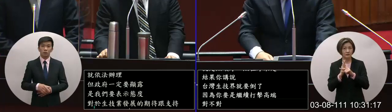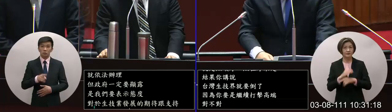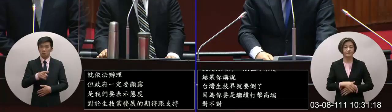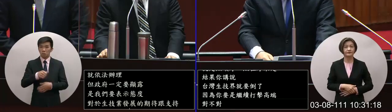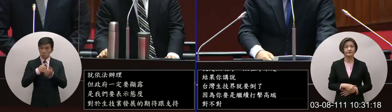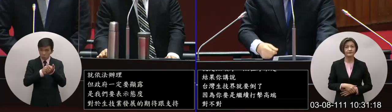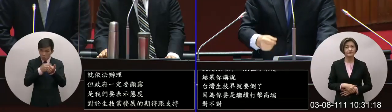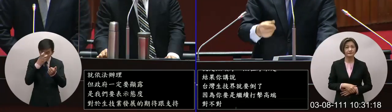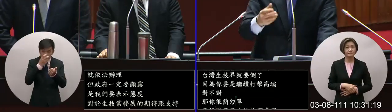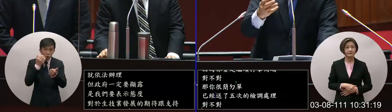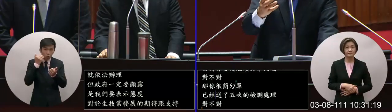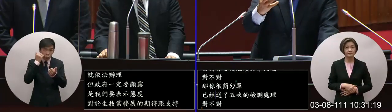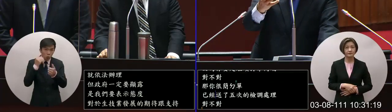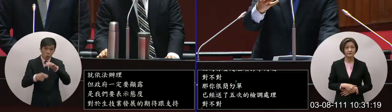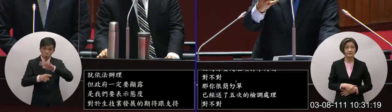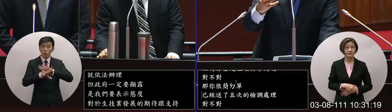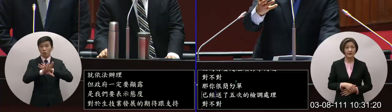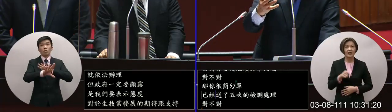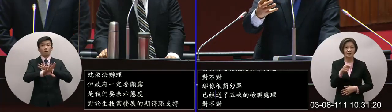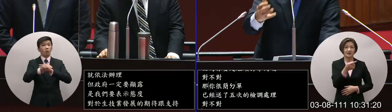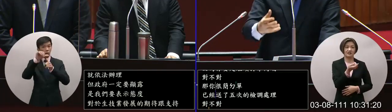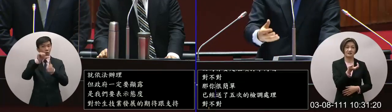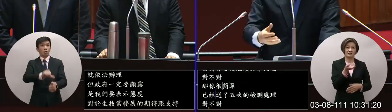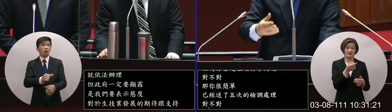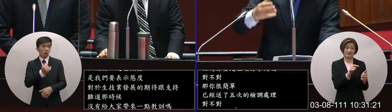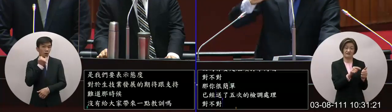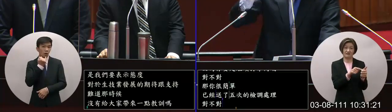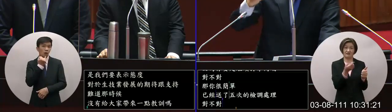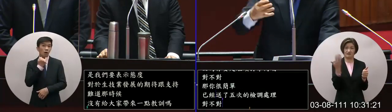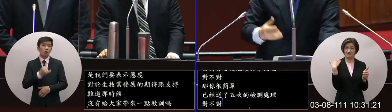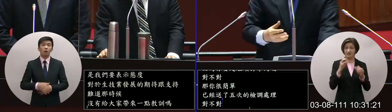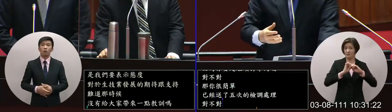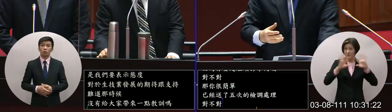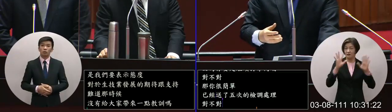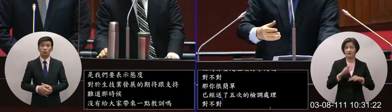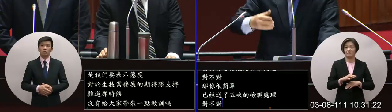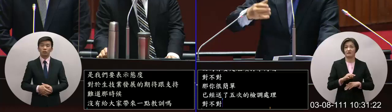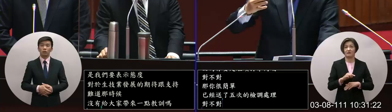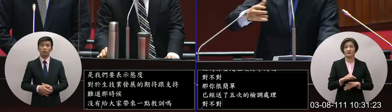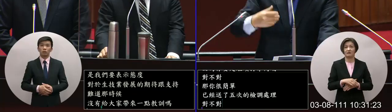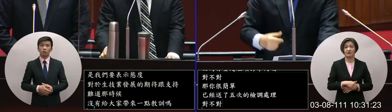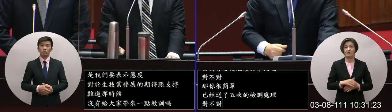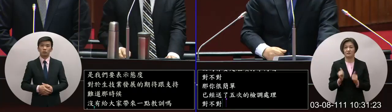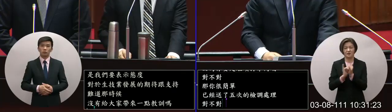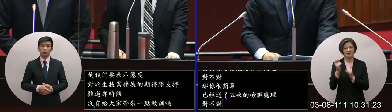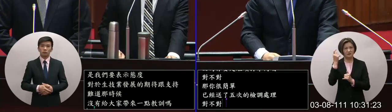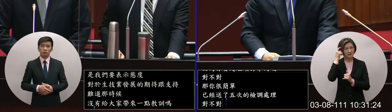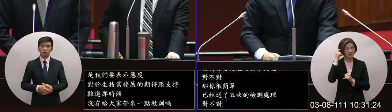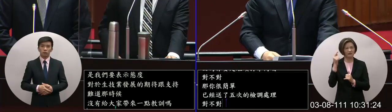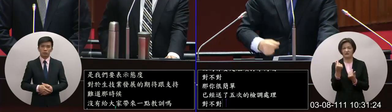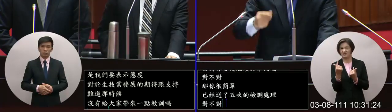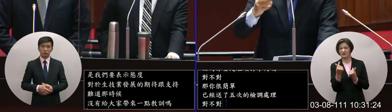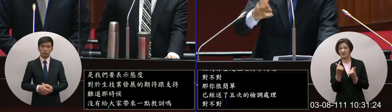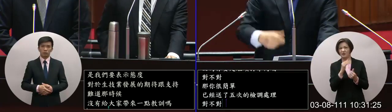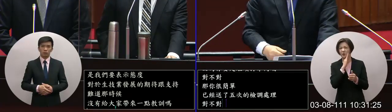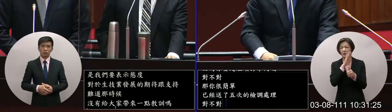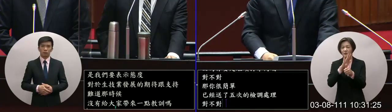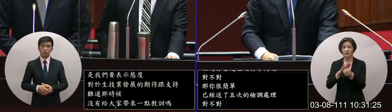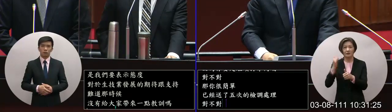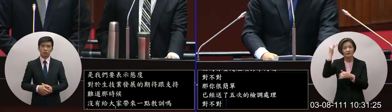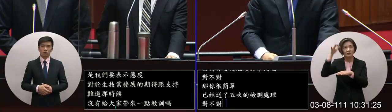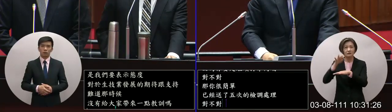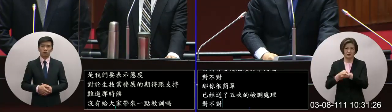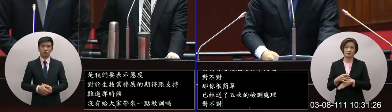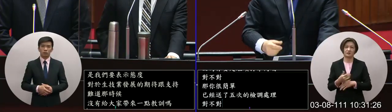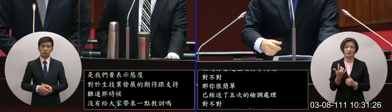法就办啊、 哦，讲这些话就让人家感觉说好像就是去护高端，给减调压